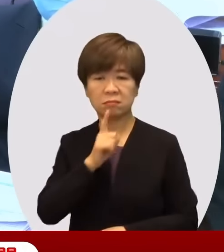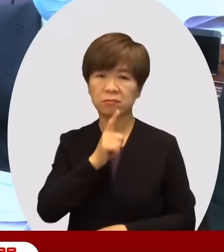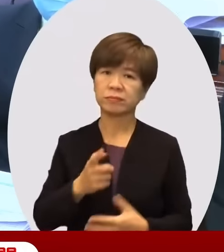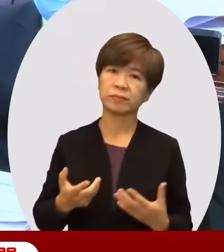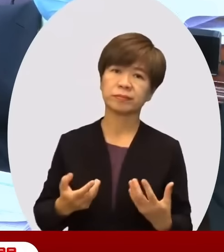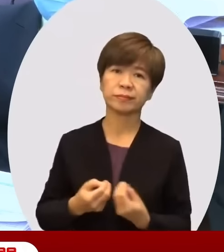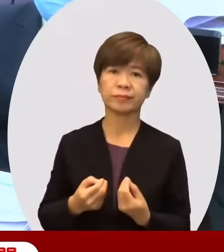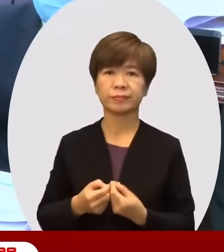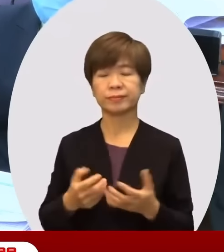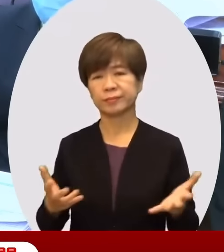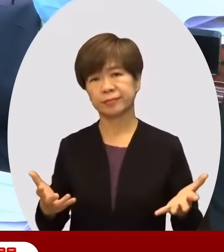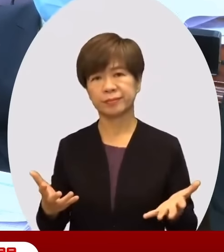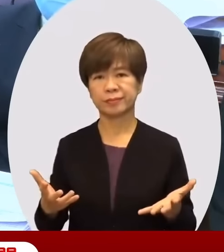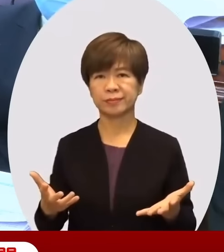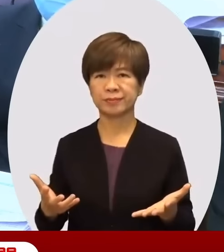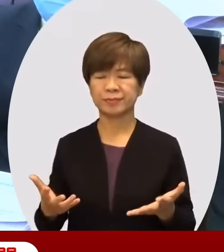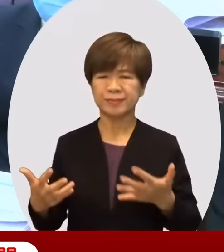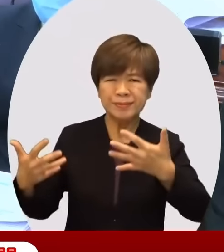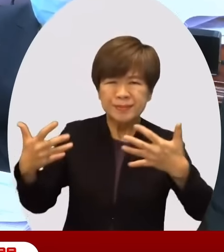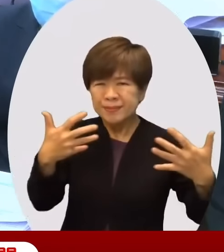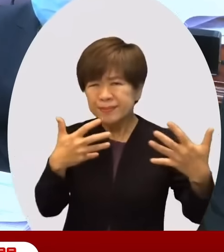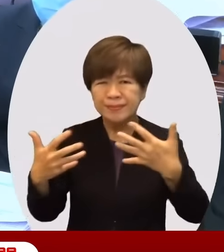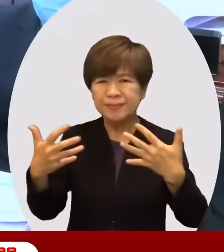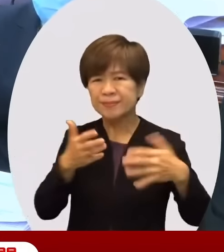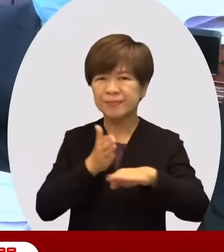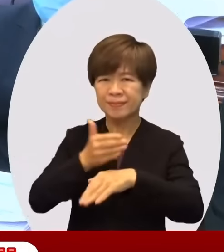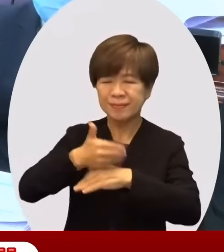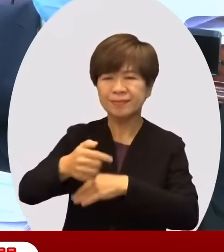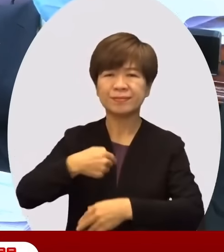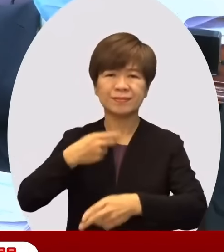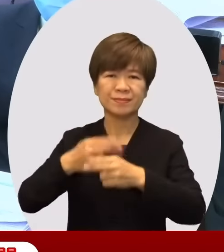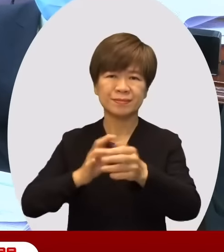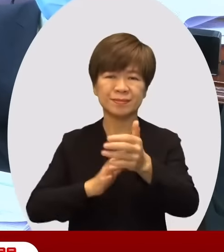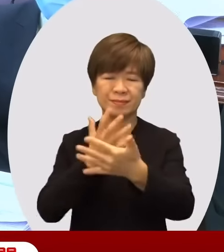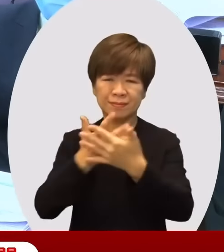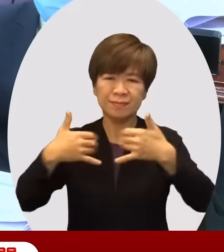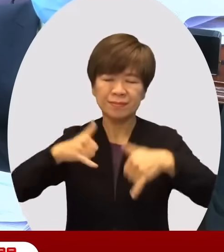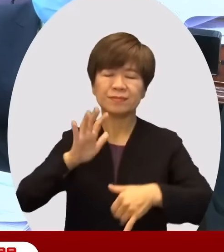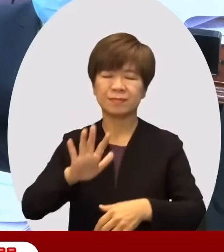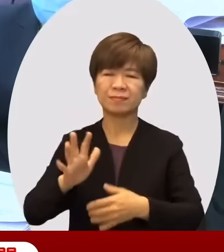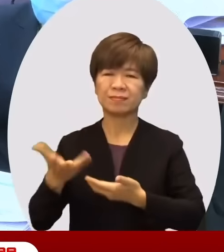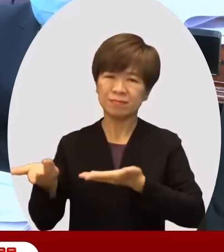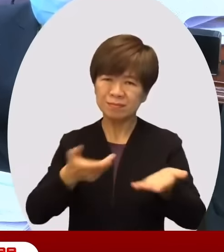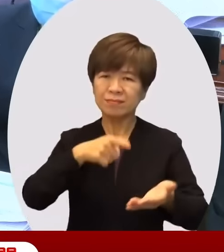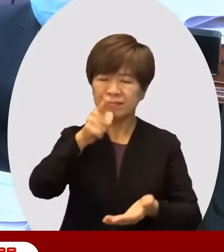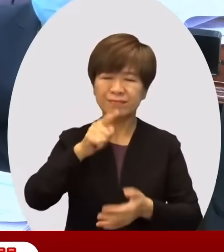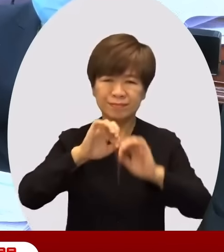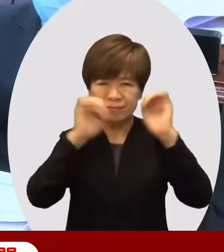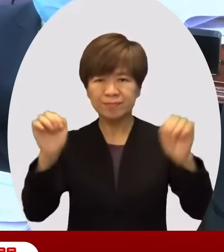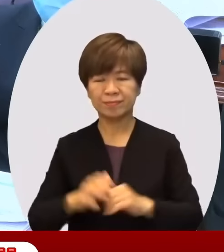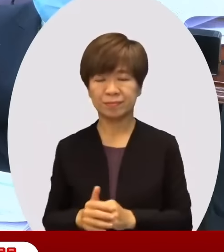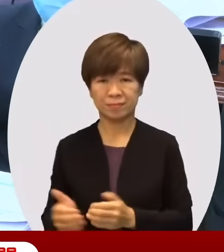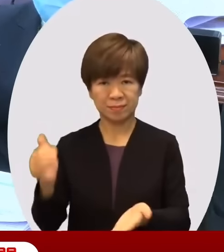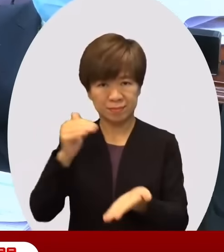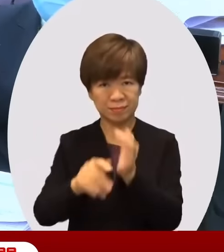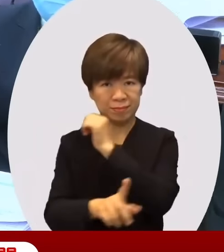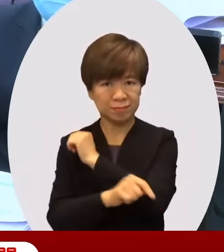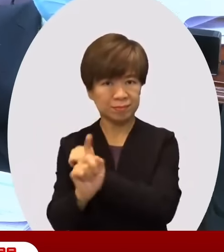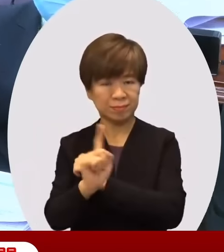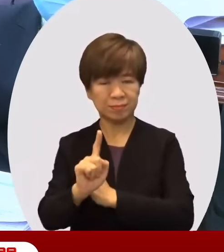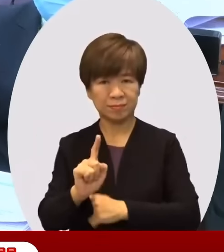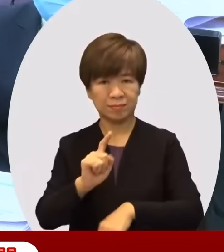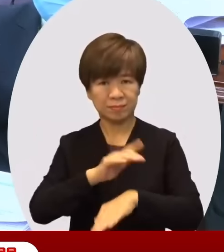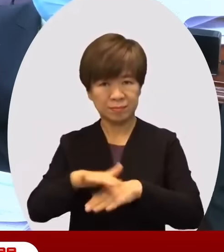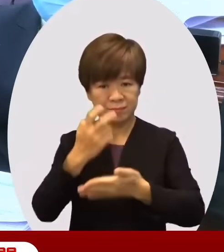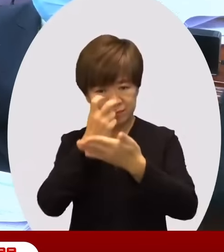这个。那个整个询答的过程，我相信网络上都有，我也欢迎尤大法官去看。但最后的 bottom line 是什么？会不会审？